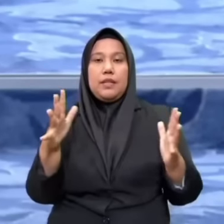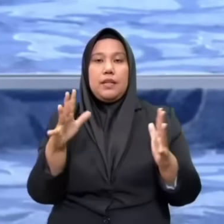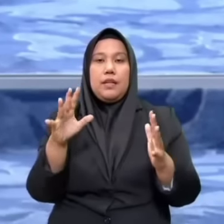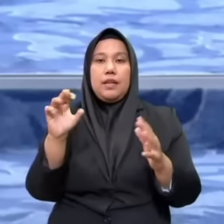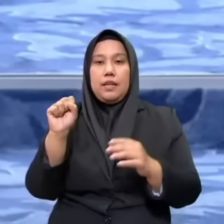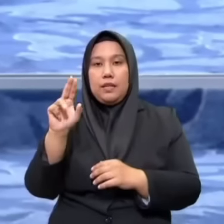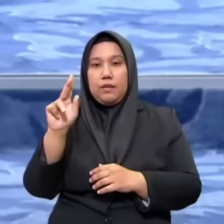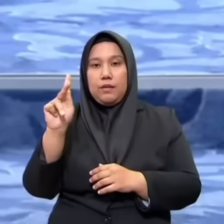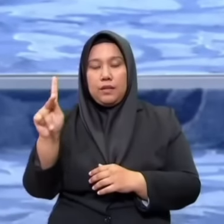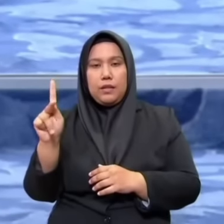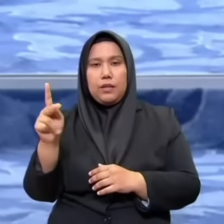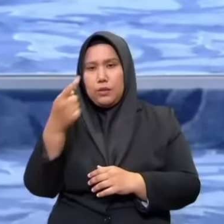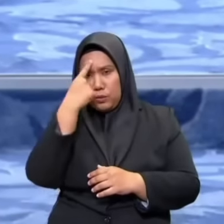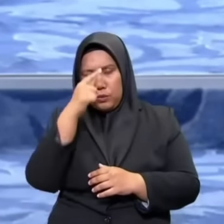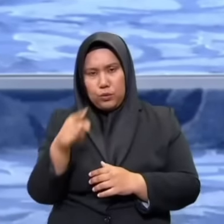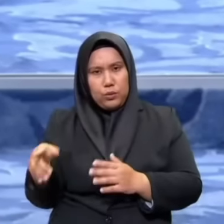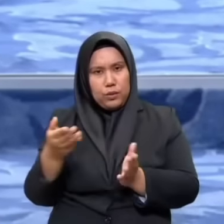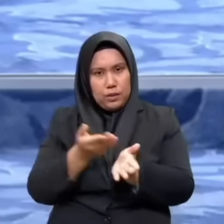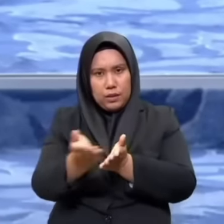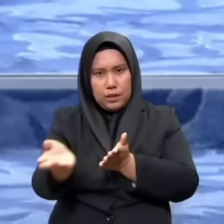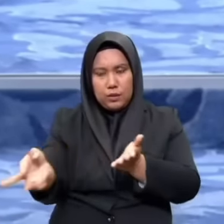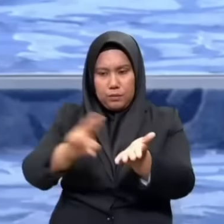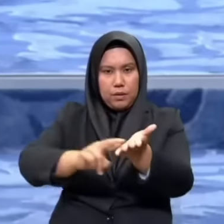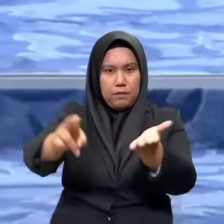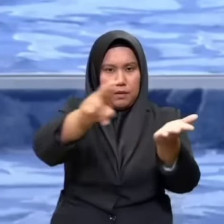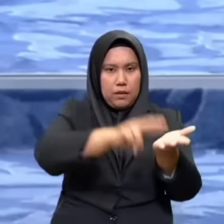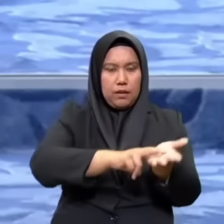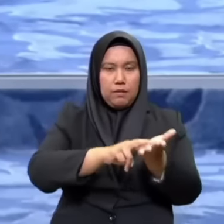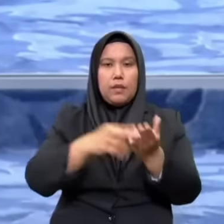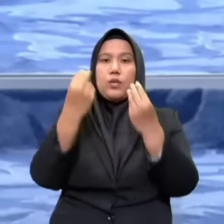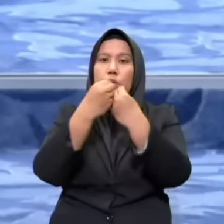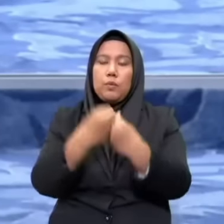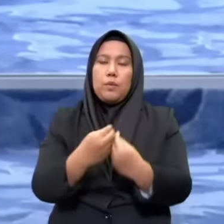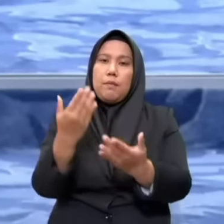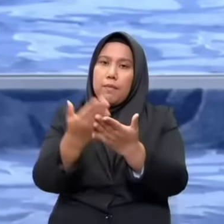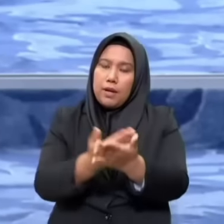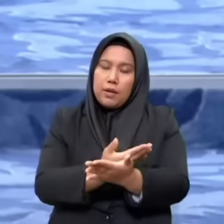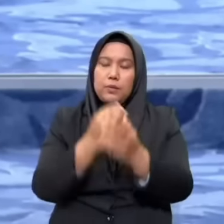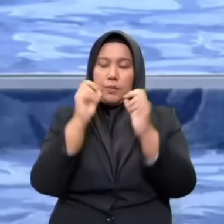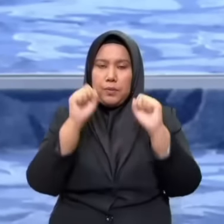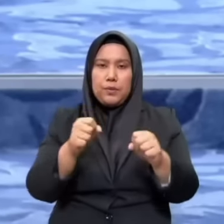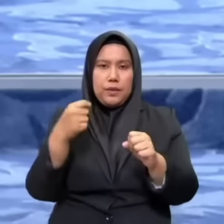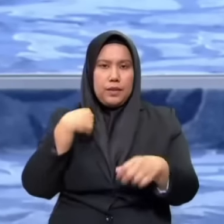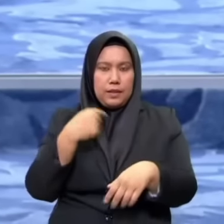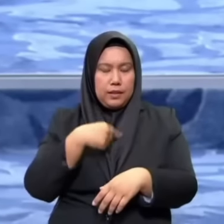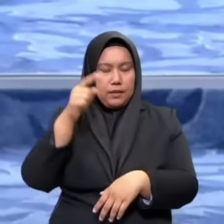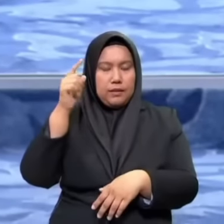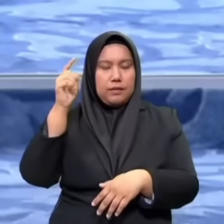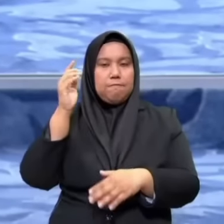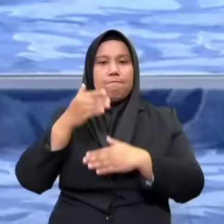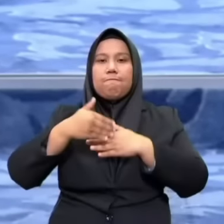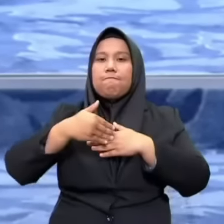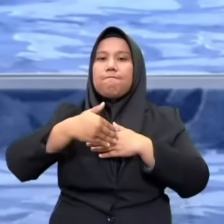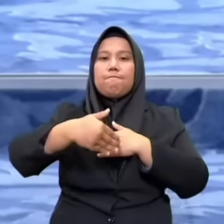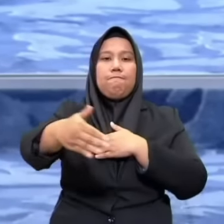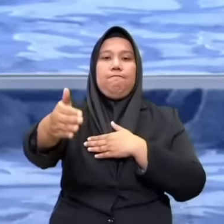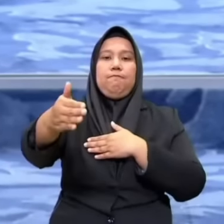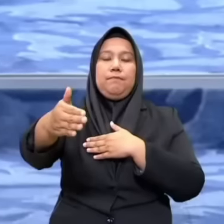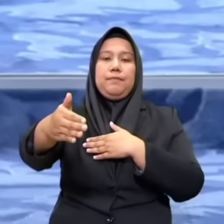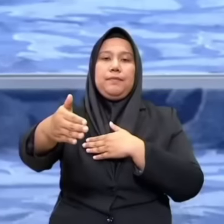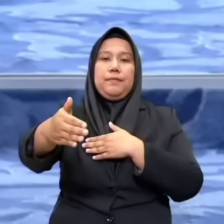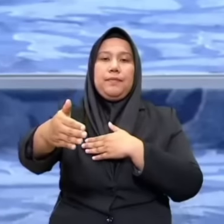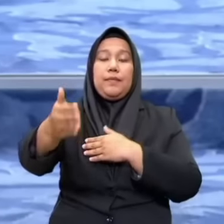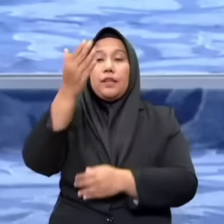untuk terus mendaftar jumlah-jumlah baru supaya dapat kita teruskan. Cuma saya